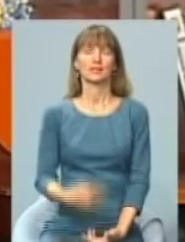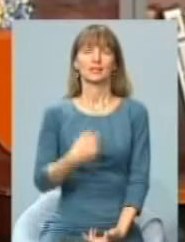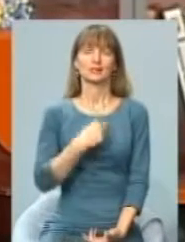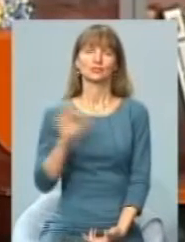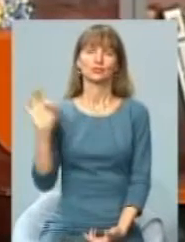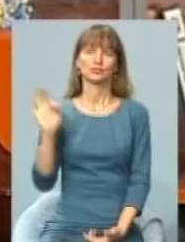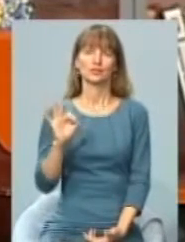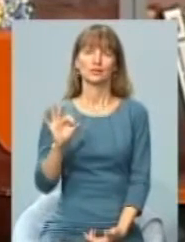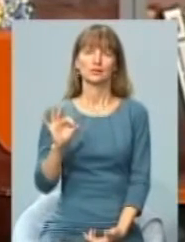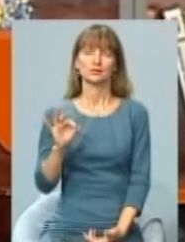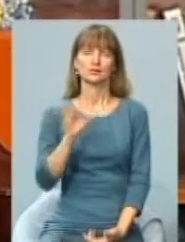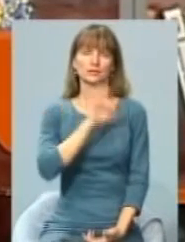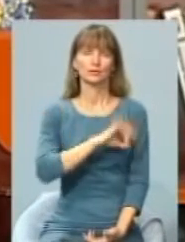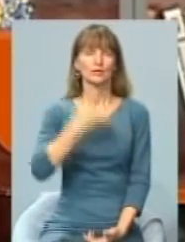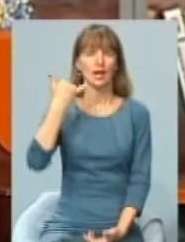часто пользуюсь телефоном,